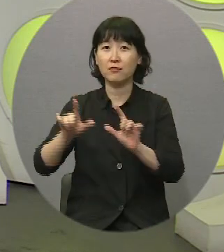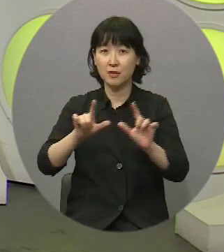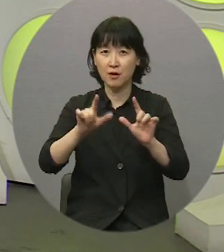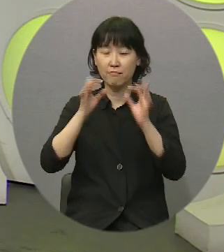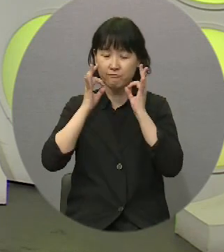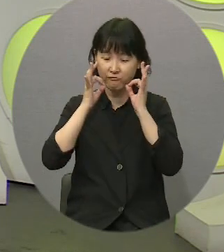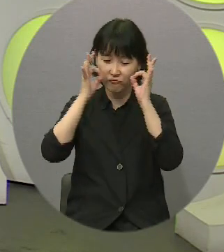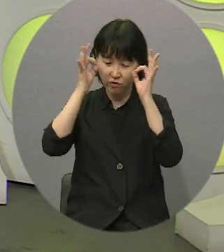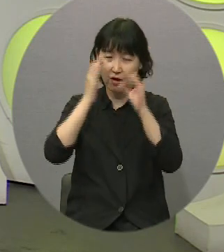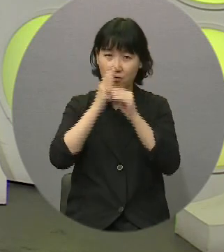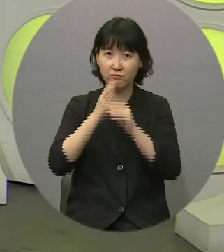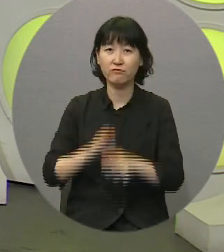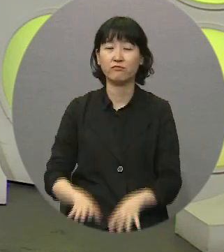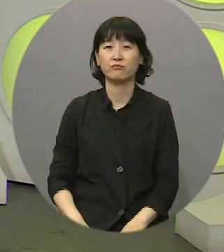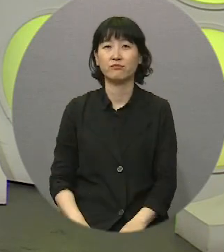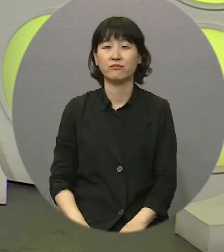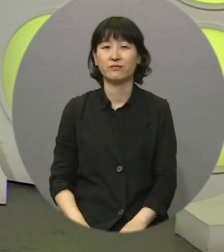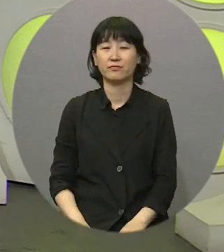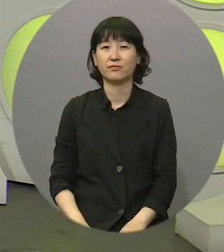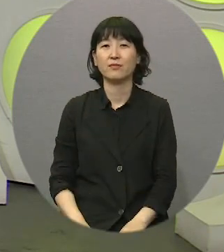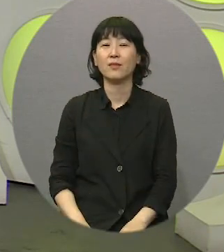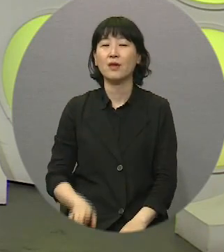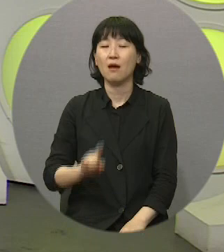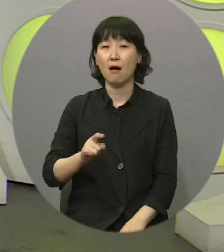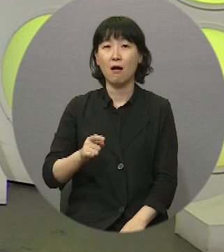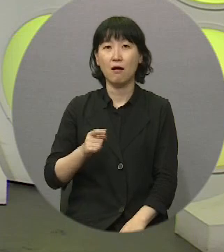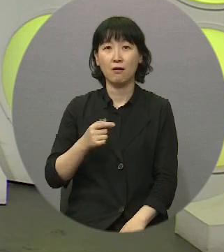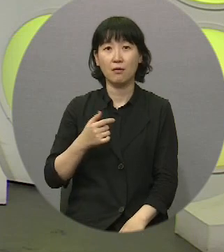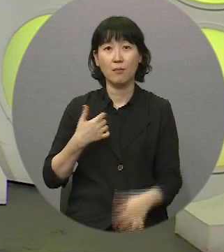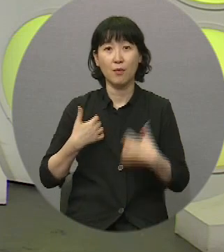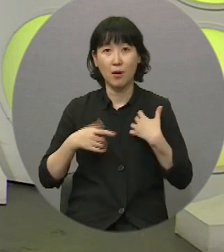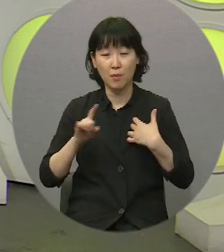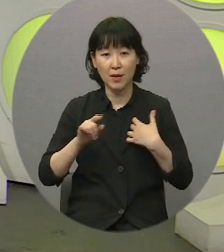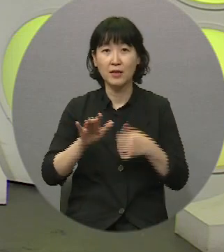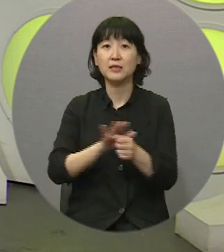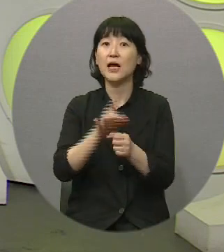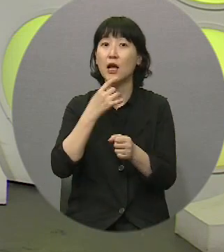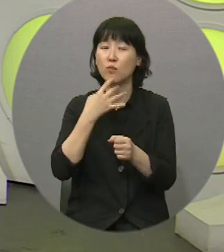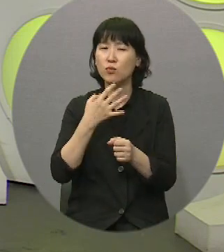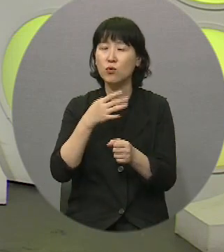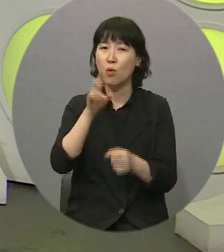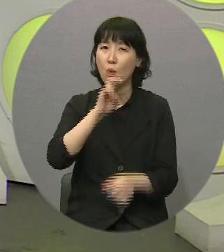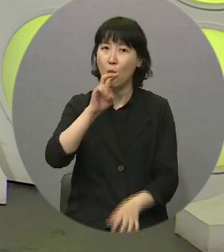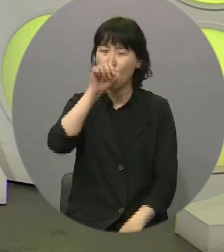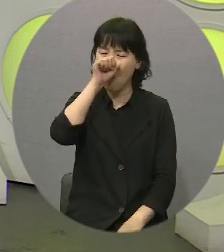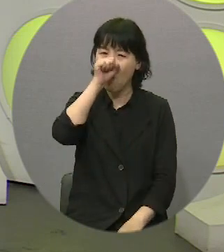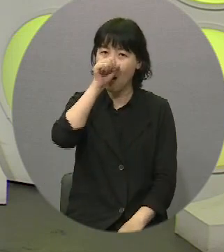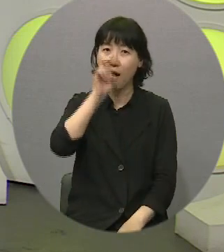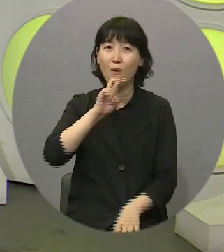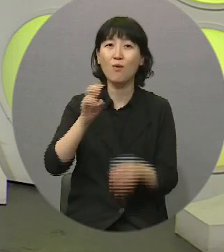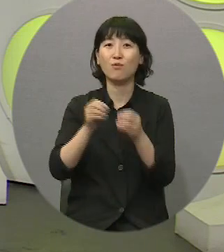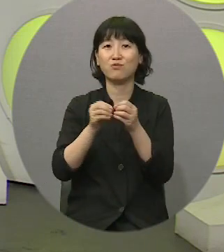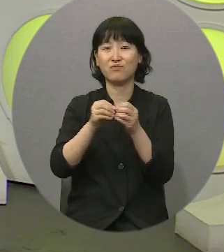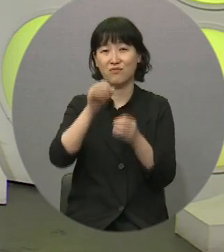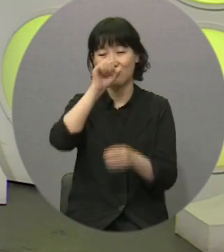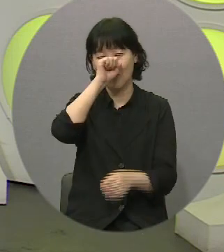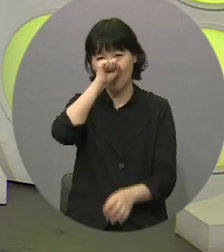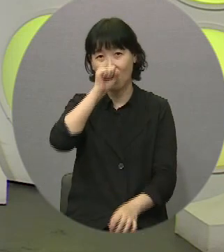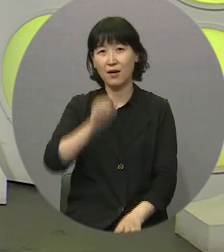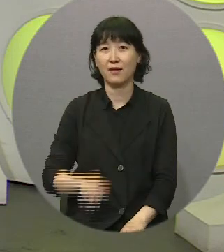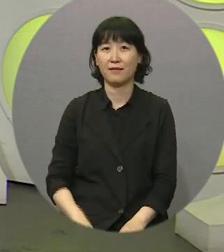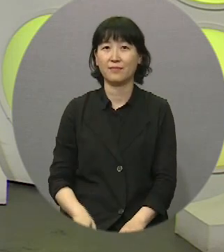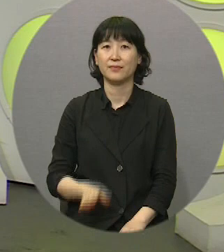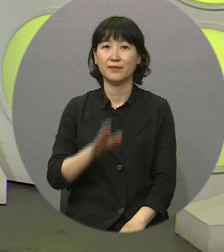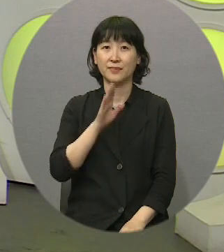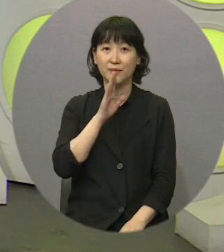살려고 애쓰고 네. 있습니다. 네. 아니, 또 무엇보다도 반가운 게 사랑뿐이 너무 좋네요. 너무 좋네요. 네. 가사도 좋고. 네, 그동안 제가 트로트 가수로